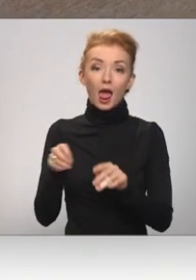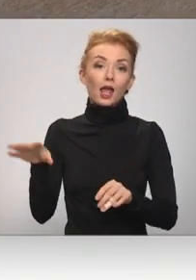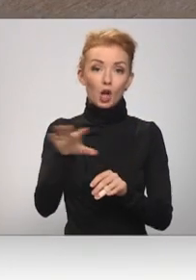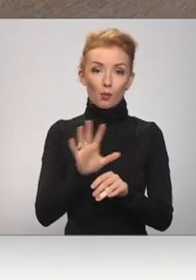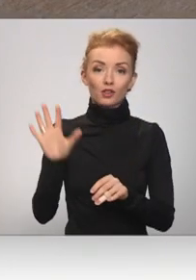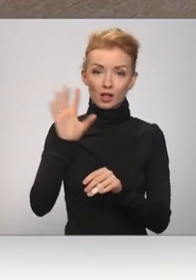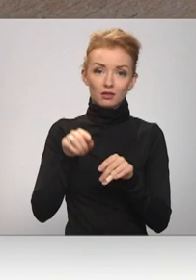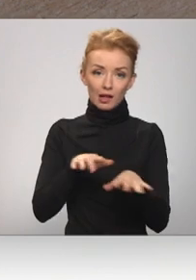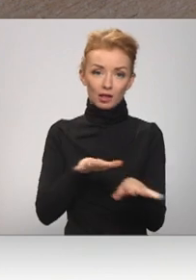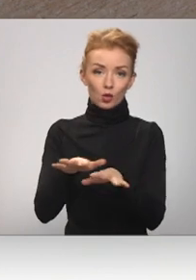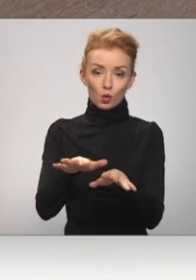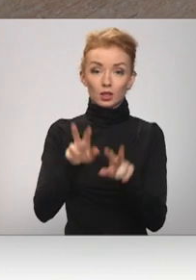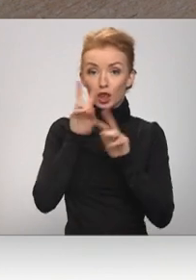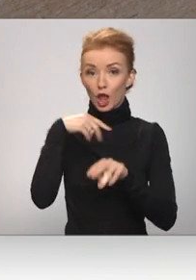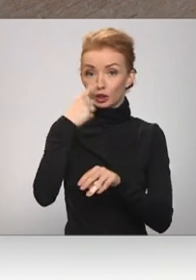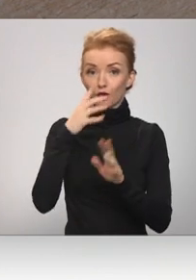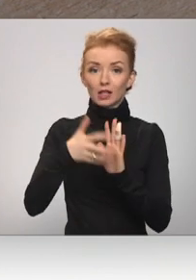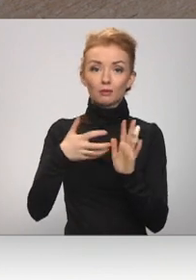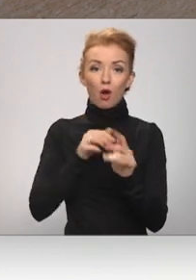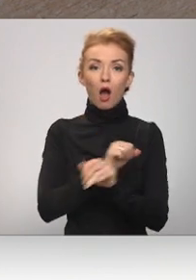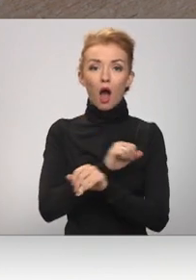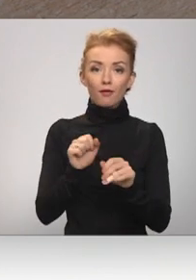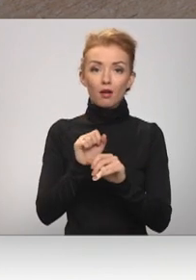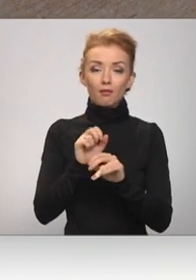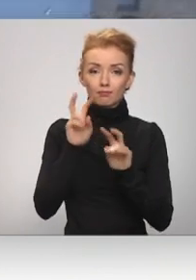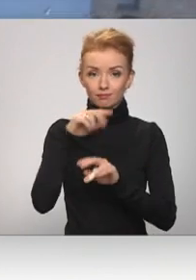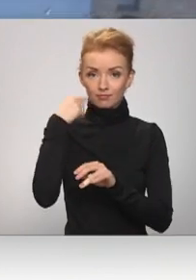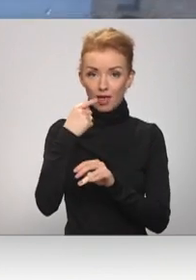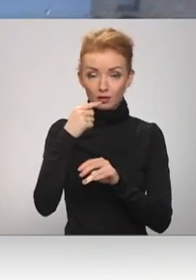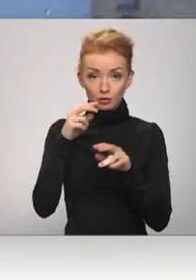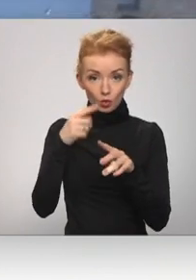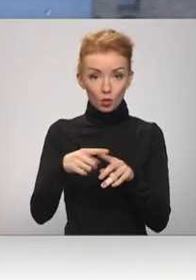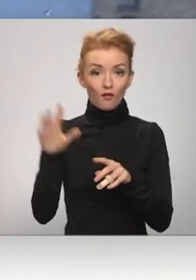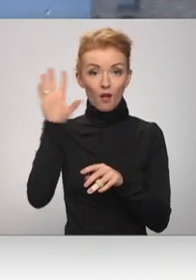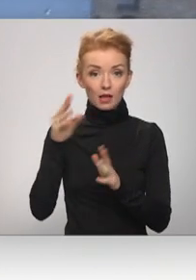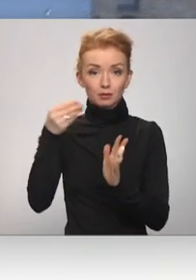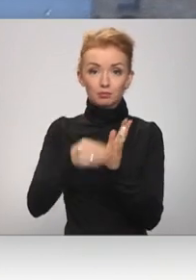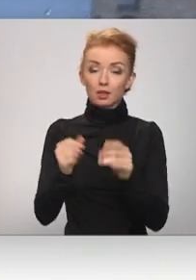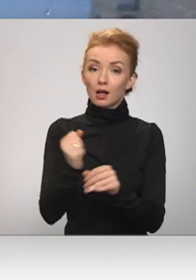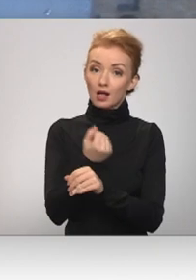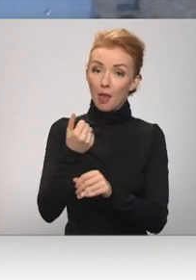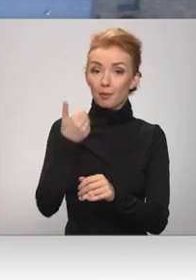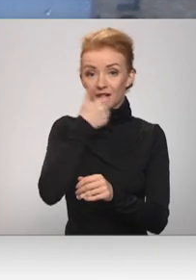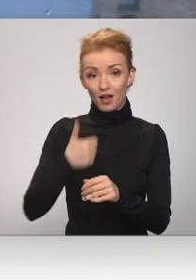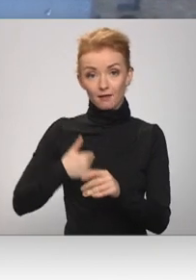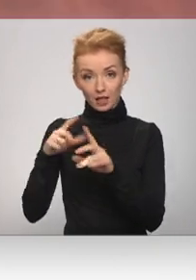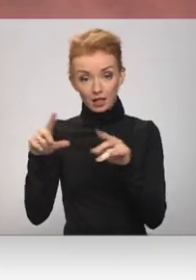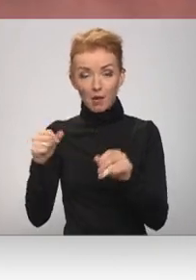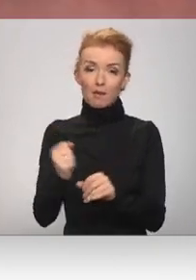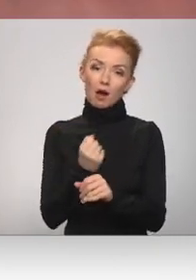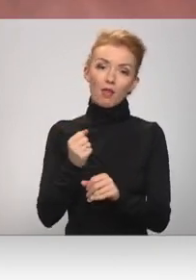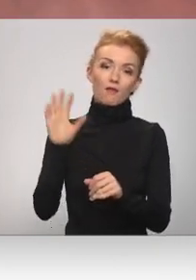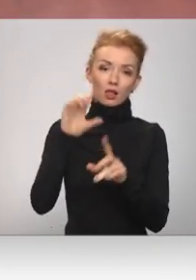darīs. Testēšanai varēs izmantot ātros antigēnu testus. Valstos iepirkšot gan publiskajam, gan privātajam sektoram. Šobrīd